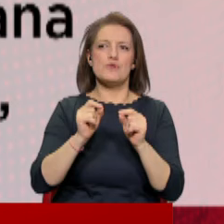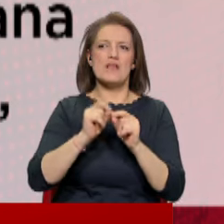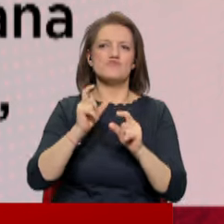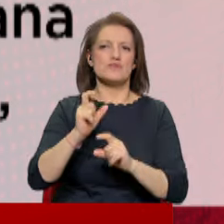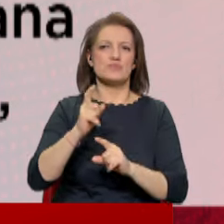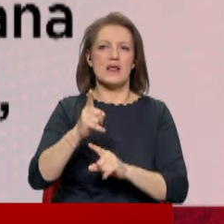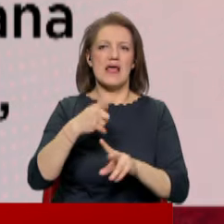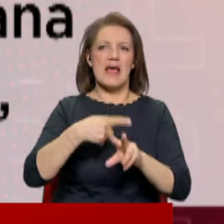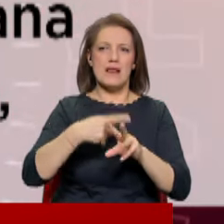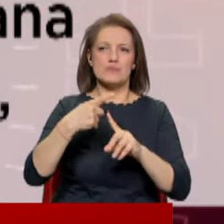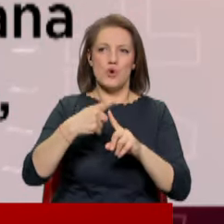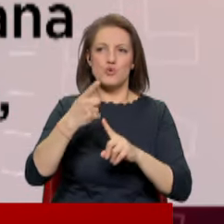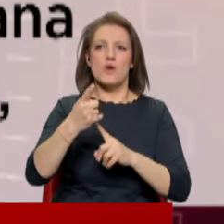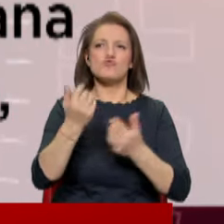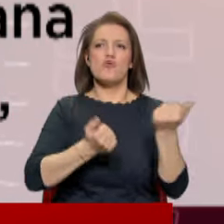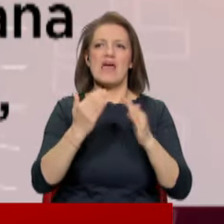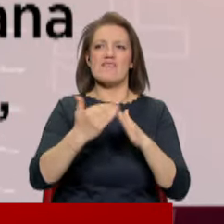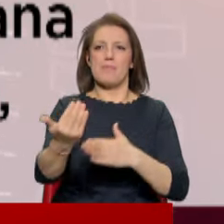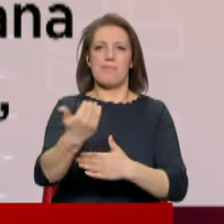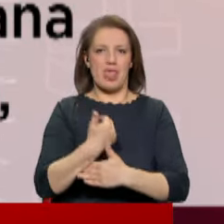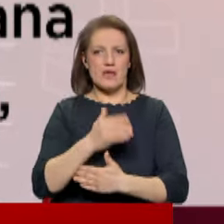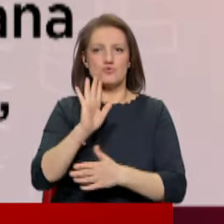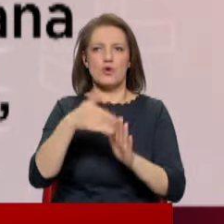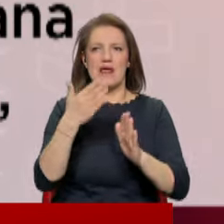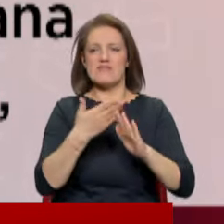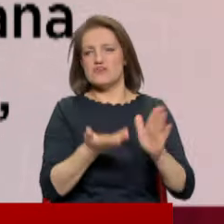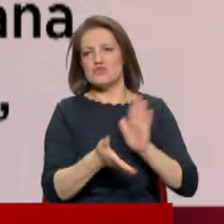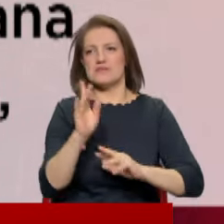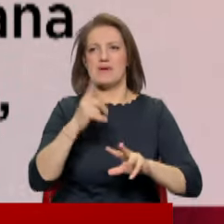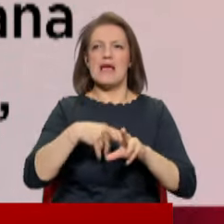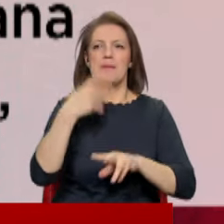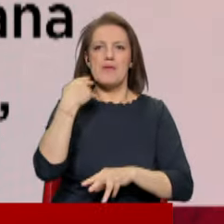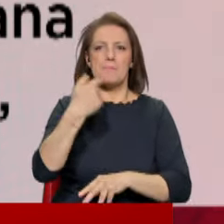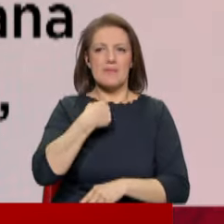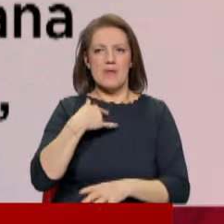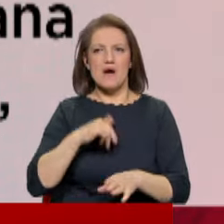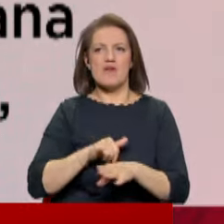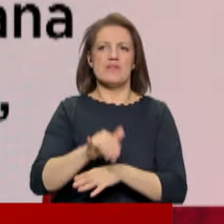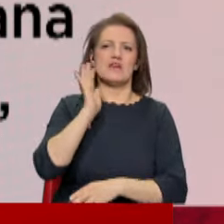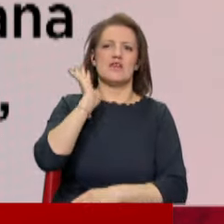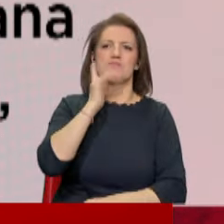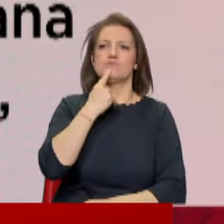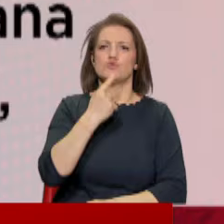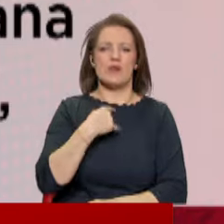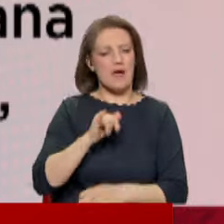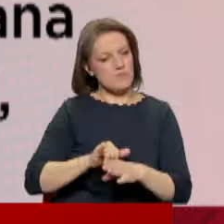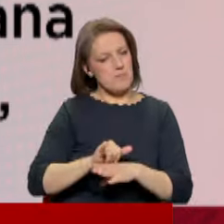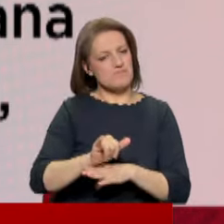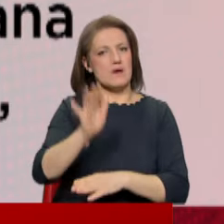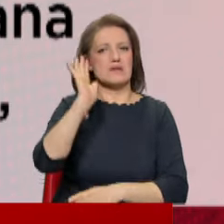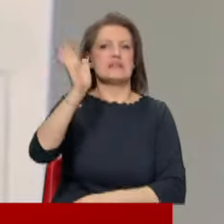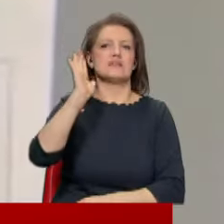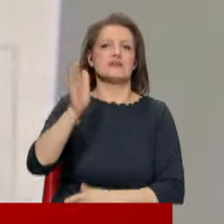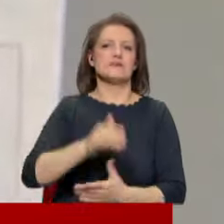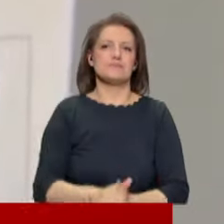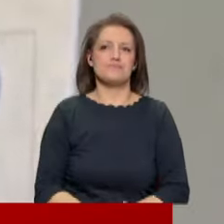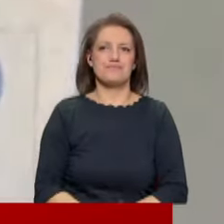Timur, Eylem Tok ve şoförleri eve geldi. Daha sonra evden çıktık. Eylem Hanım bana havaalanına doğru gitmemi söyledi. Havalimanına